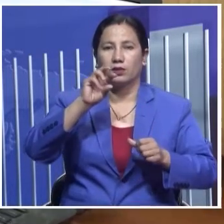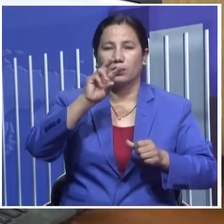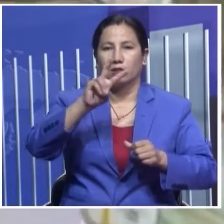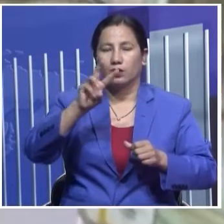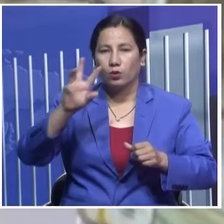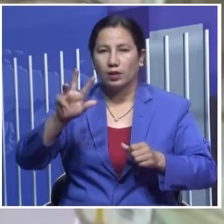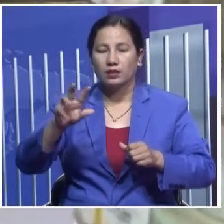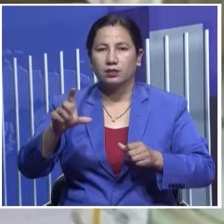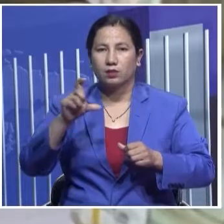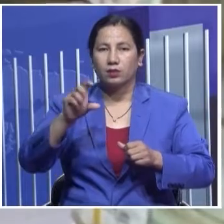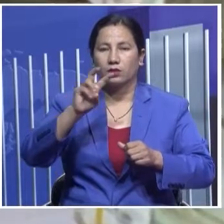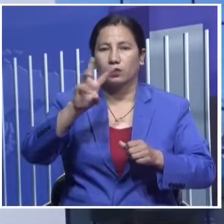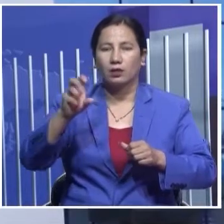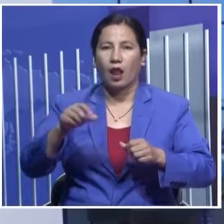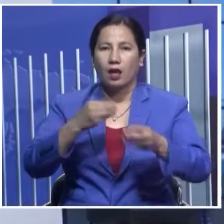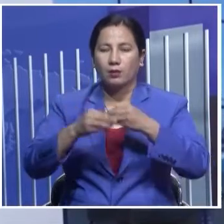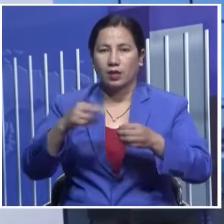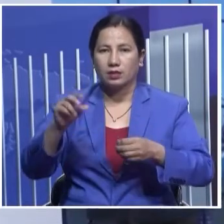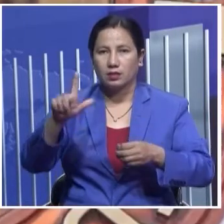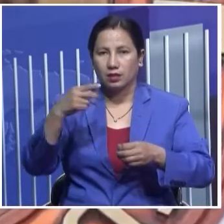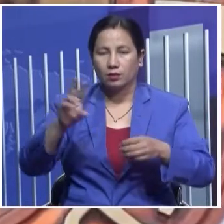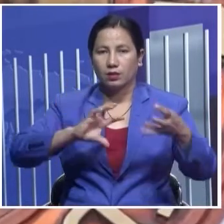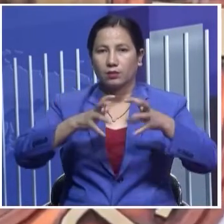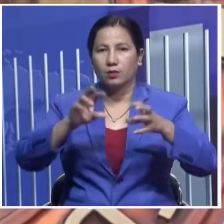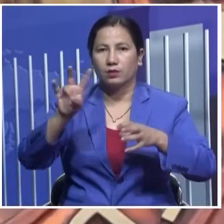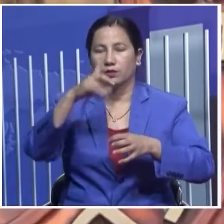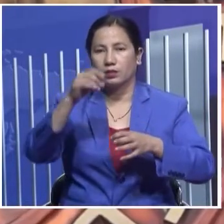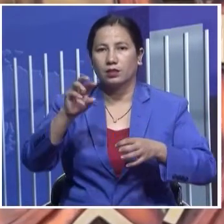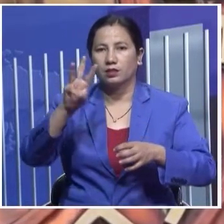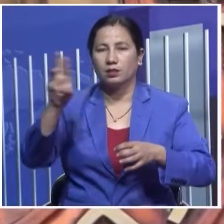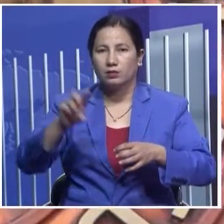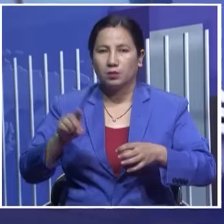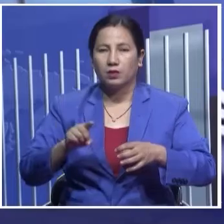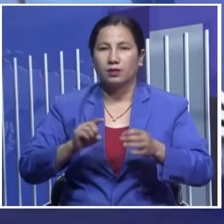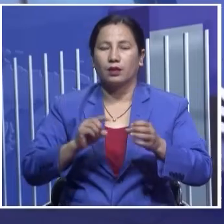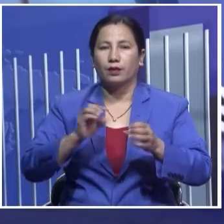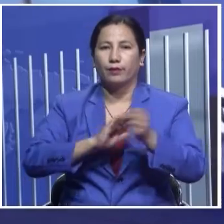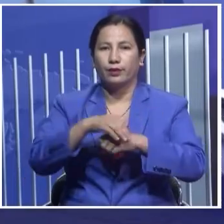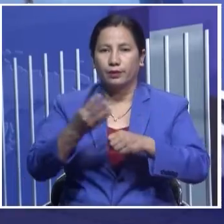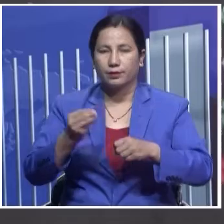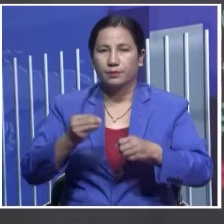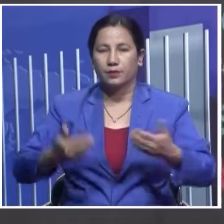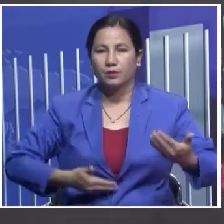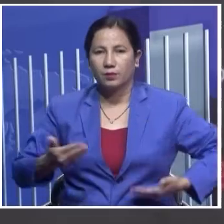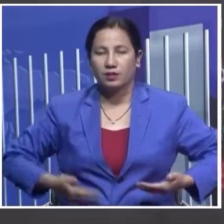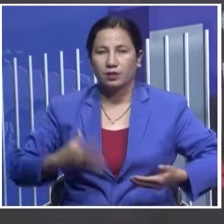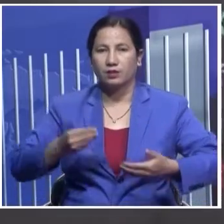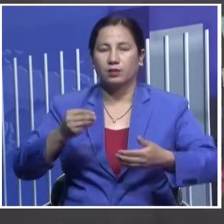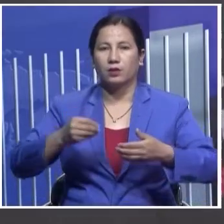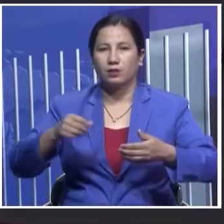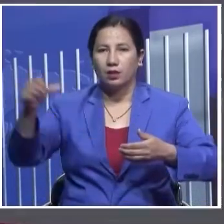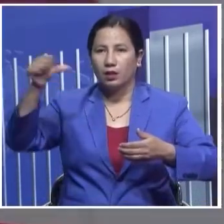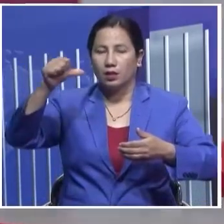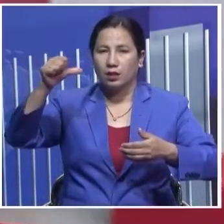1,29,89,00,000 रुपियाँमा कारोबार भएको छ। आज 7 वटा कम्पनीको शेयर 3% भन्दा धेरैले घटेको छ। बजार पनि रुरु